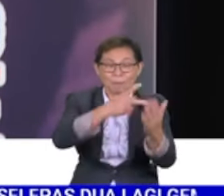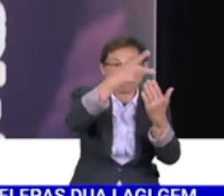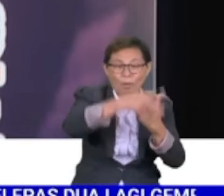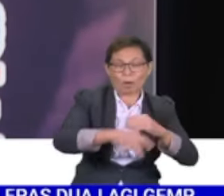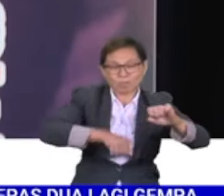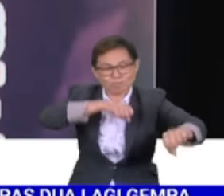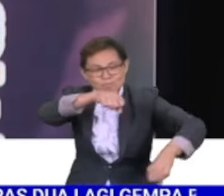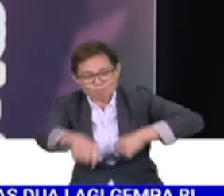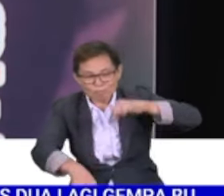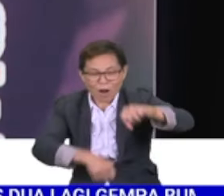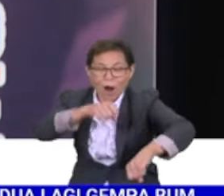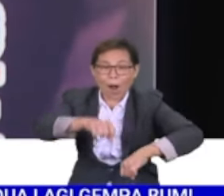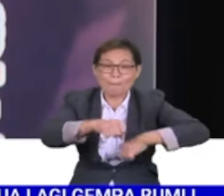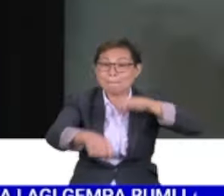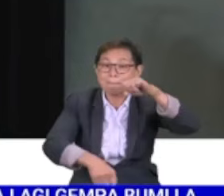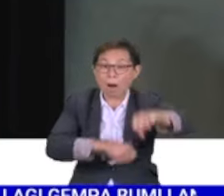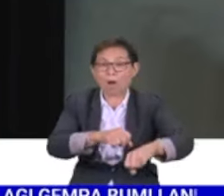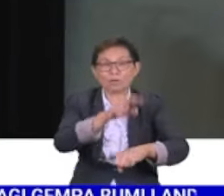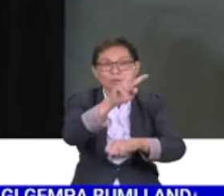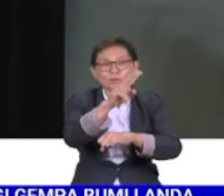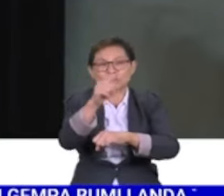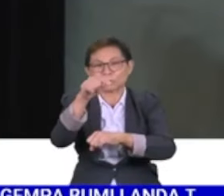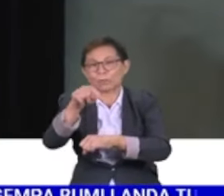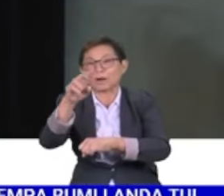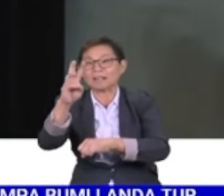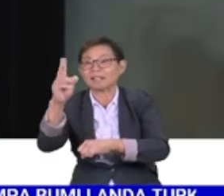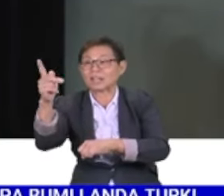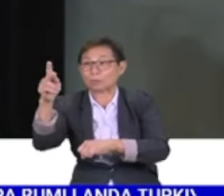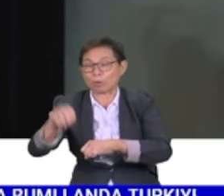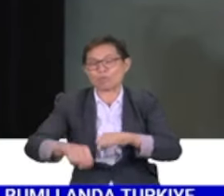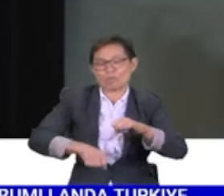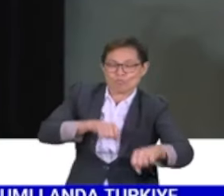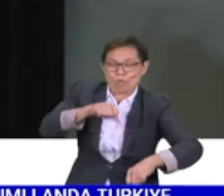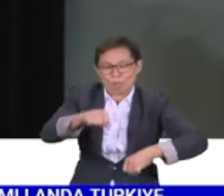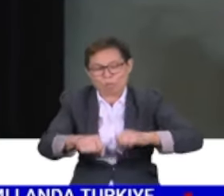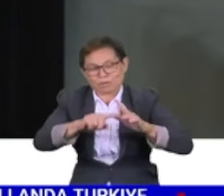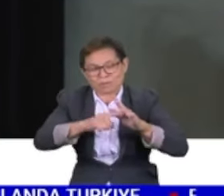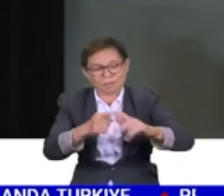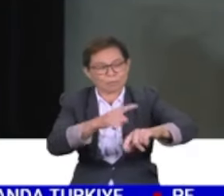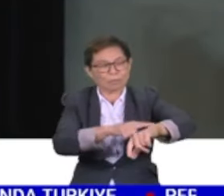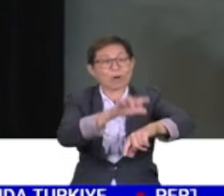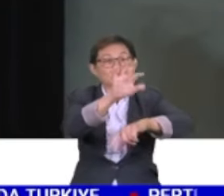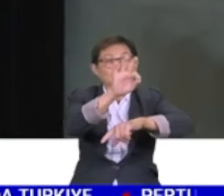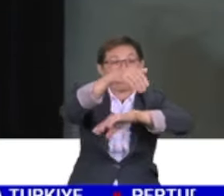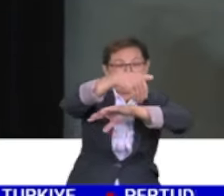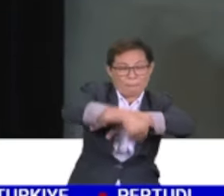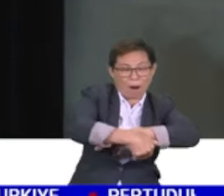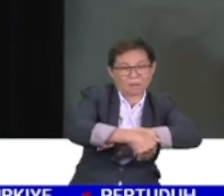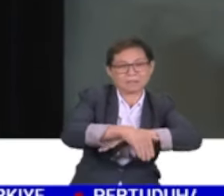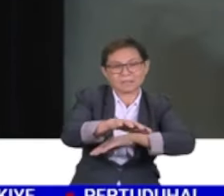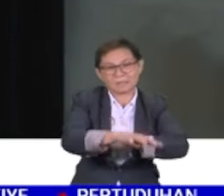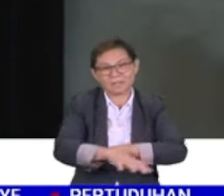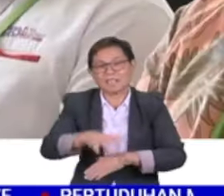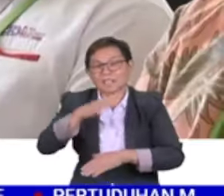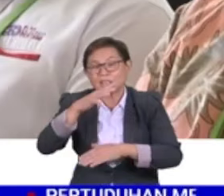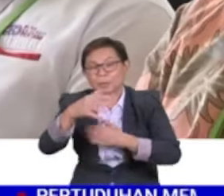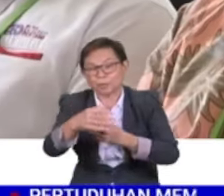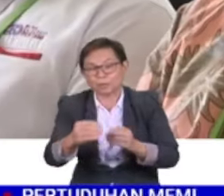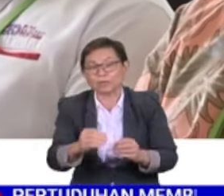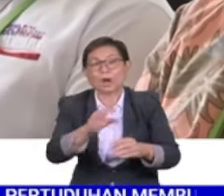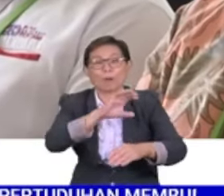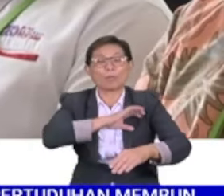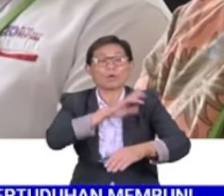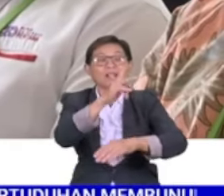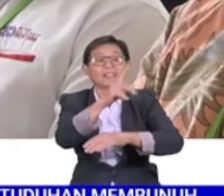Program kayuhan basikal sejauh 21.6 km ini akan bermula pada pukul 9 malam di Ibu Pejabat Polis